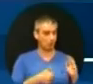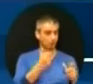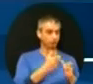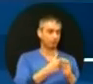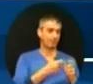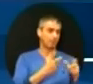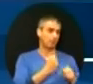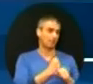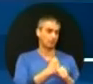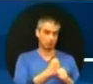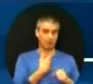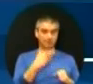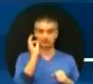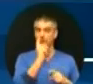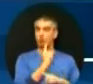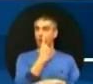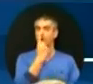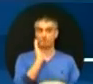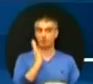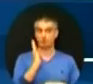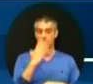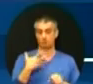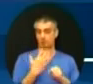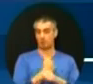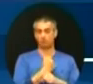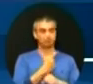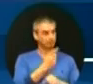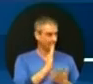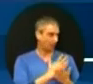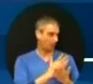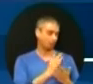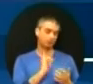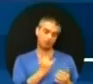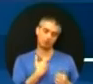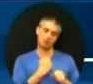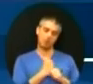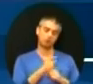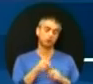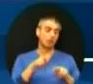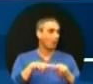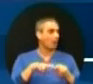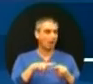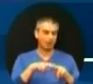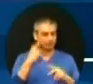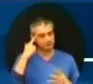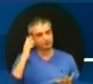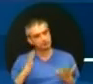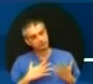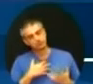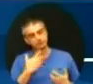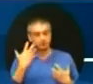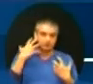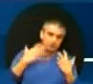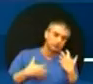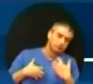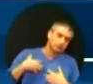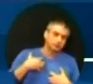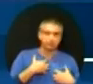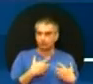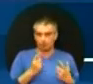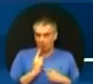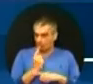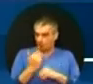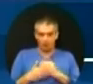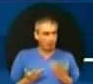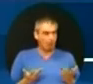מפלגת העבודה, שהיה לי סיכוי גבוה מאוד לנצח. והחלטת ללכת על זה. החלטתי ללכת על זה אחרי חיבוטי נפש. ברגע האחרון. זה בכלל לא